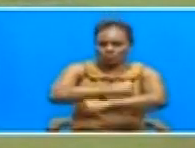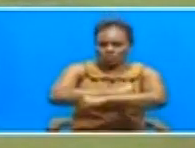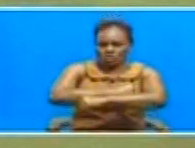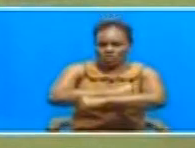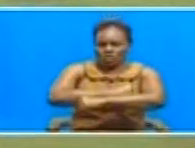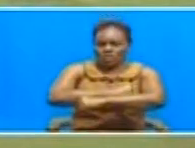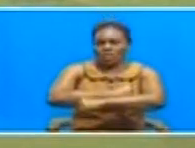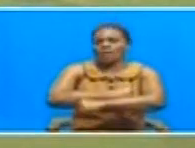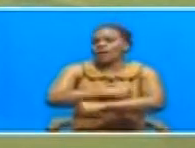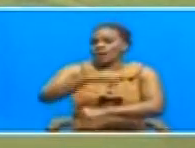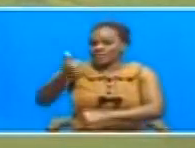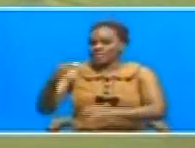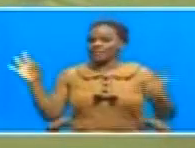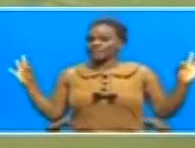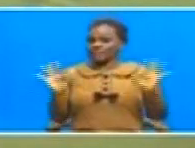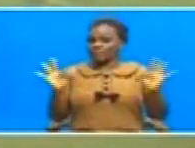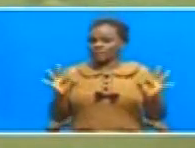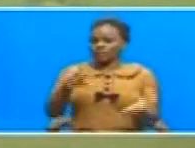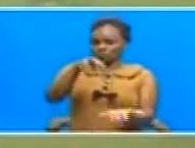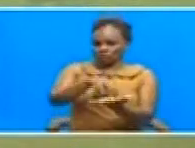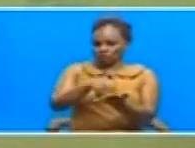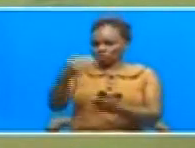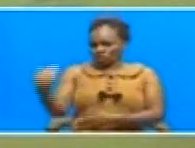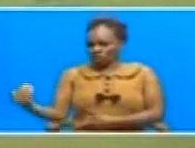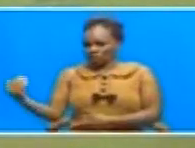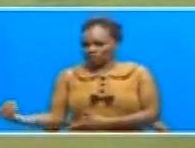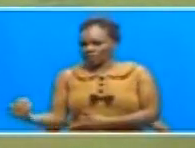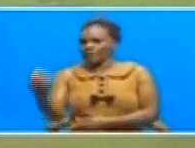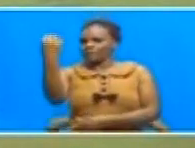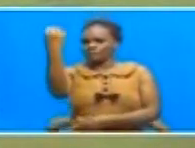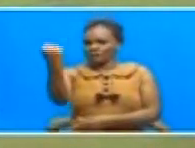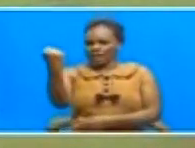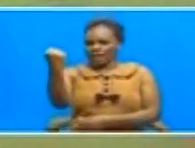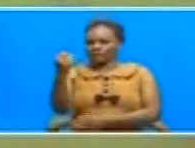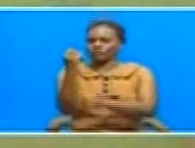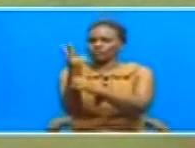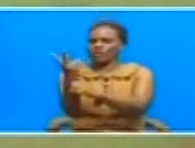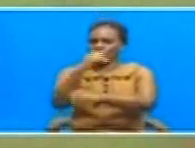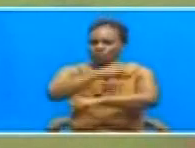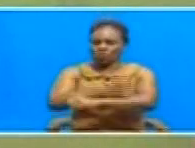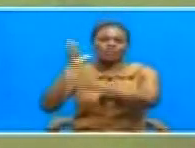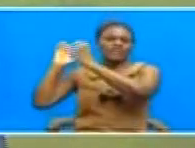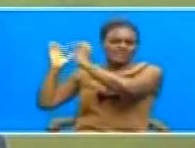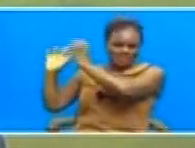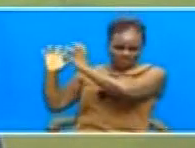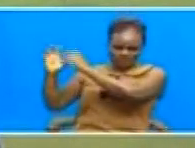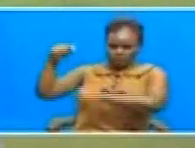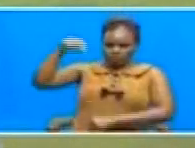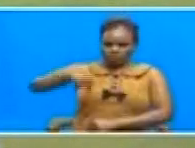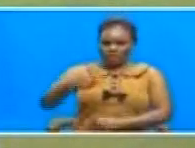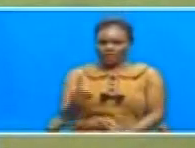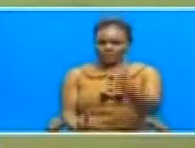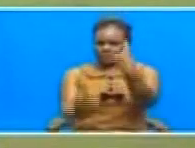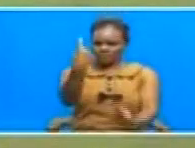Ni kwamba katika kisa cha kushangaza ni kuwa wanafunzi wa shule tano za upili zilizoko katika kaunti ya Kilifi, mtazamaji, leo